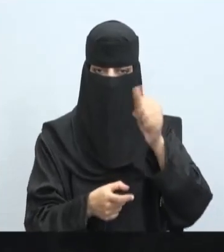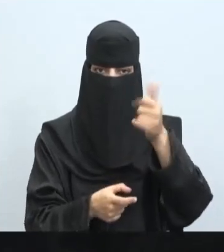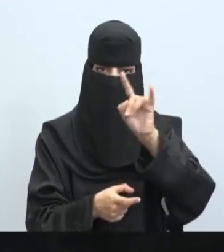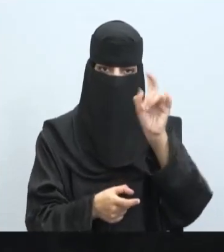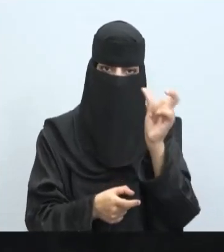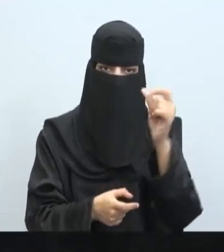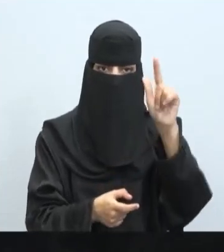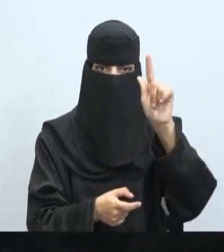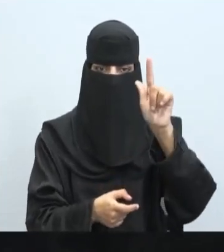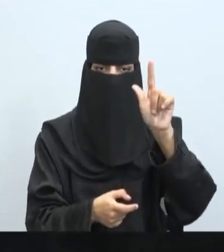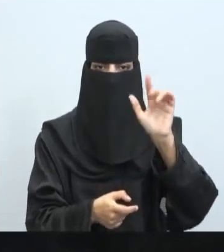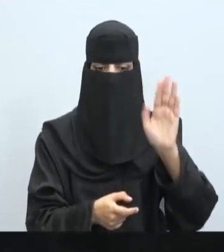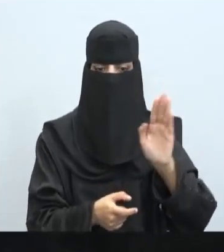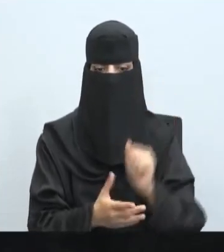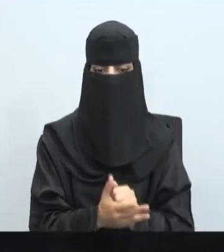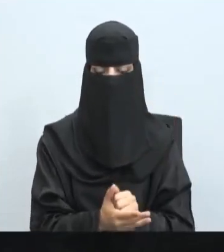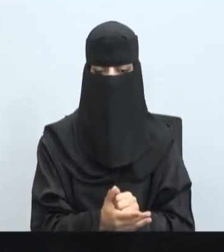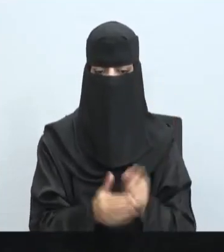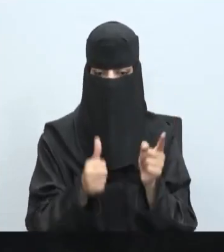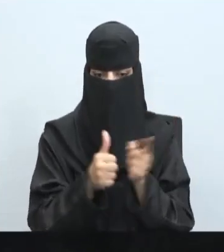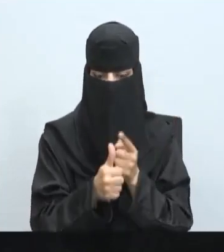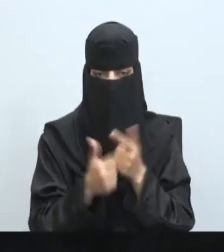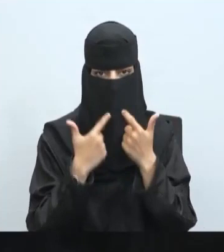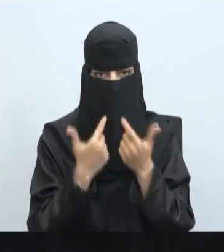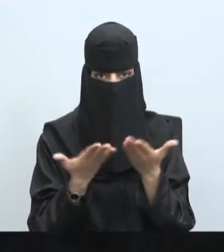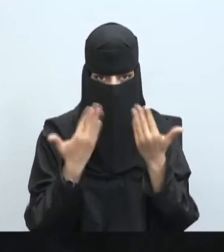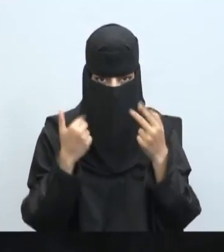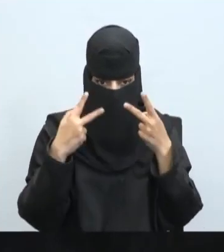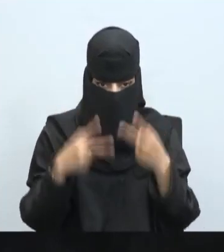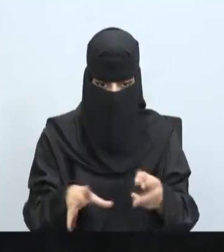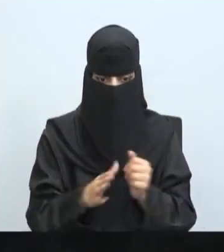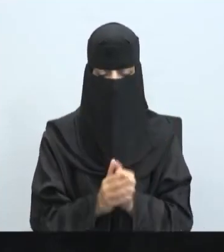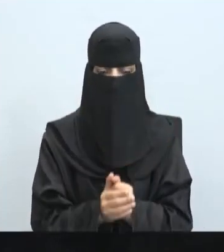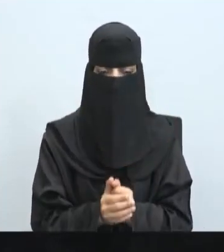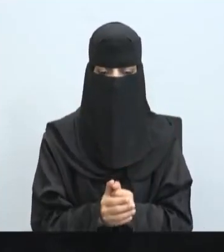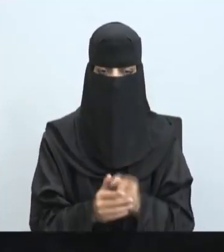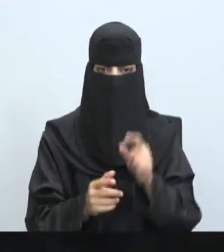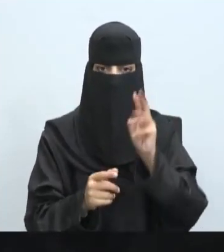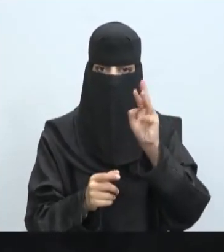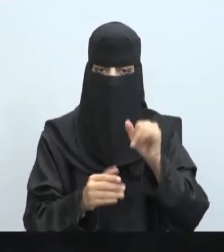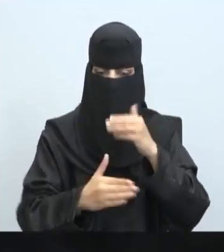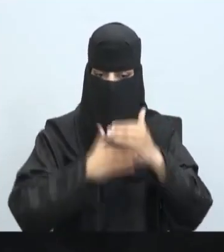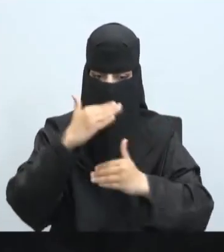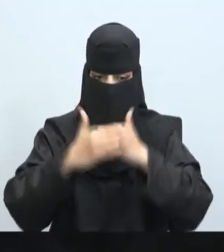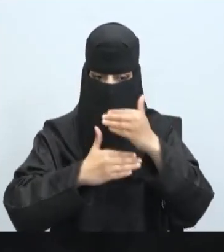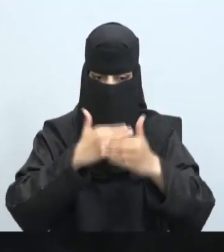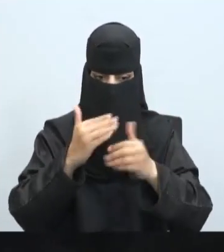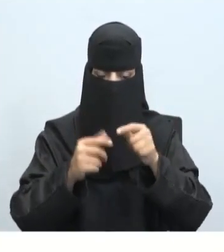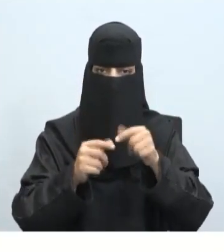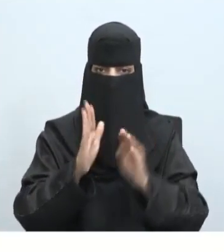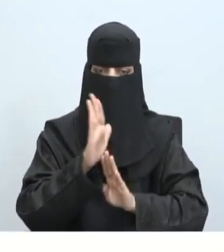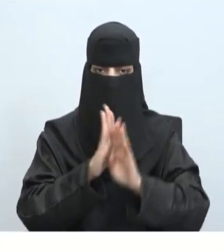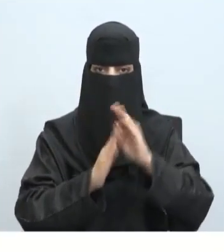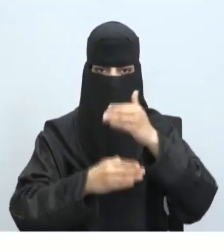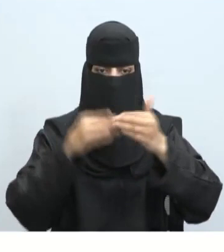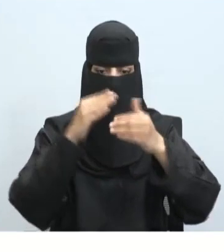المساجد في اول امرها ببساطه البناء ثم تطورت فاصبحت